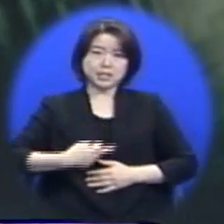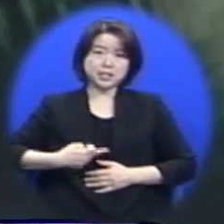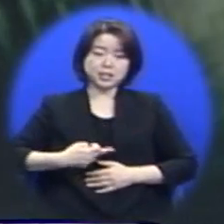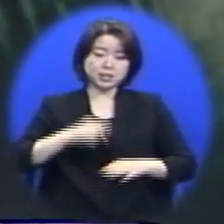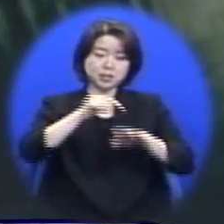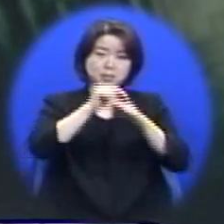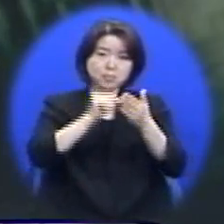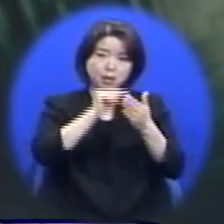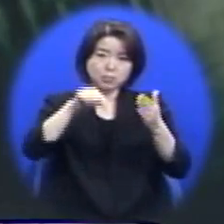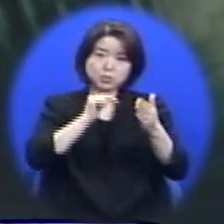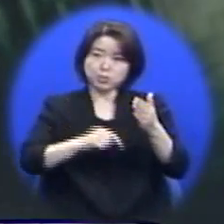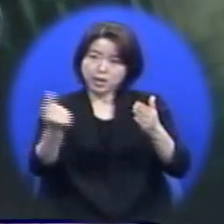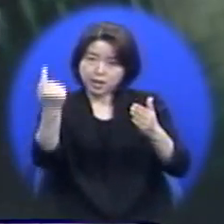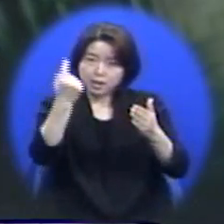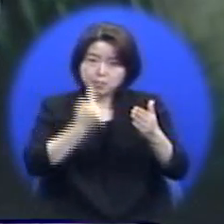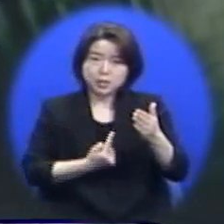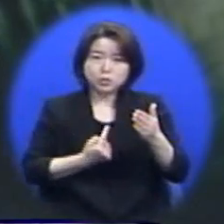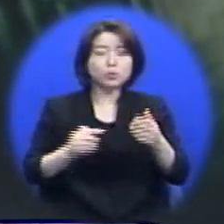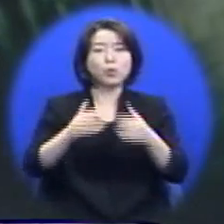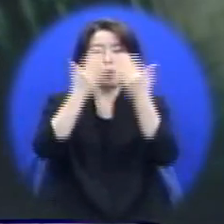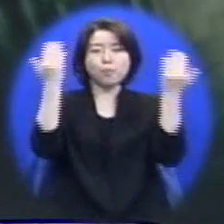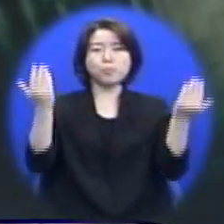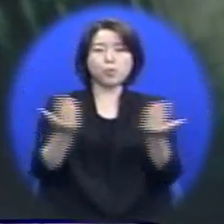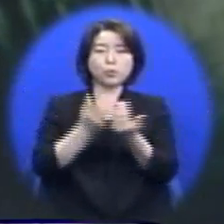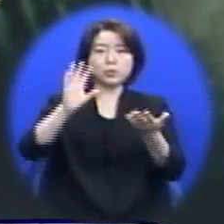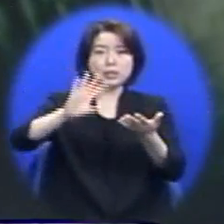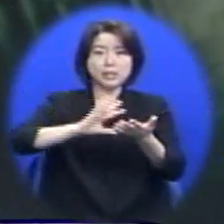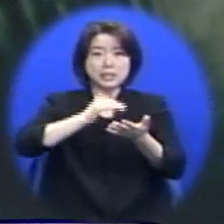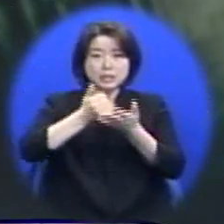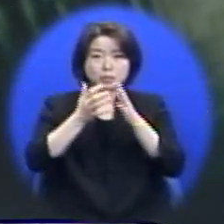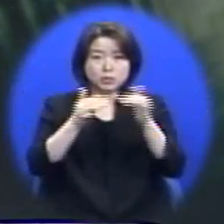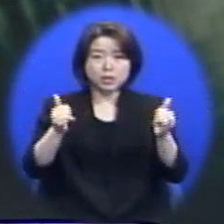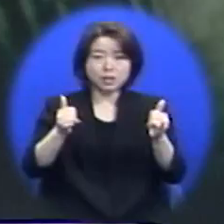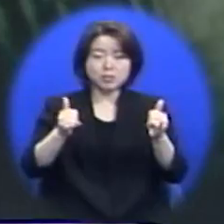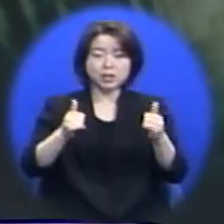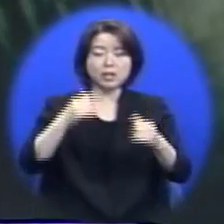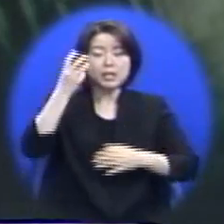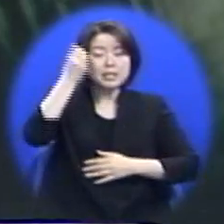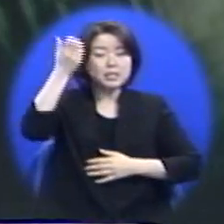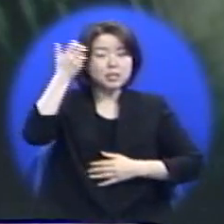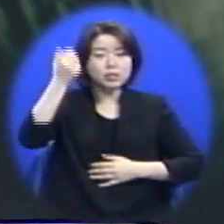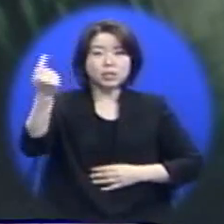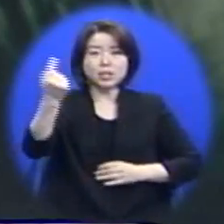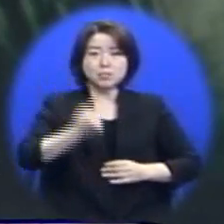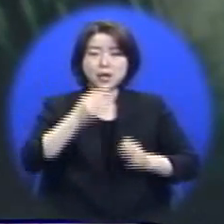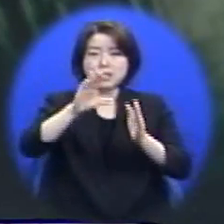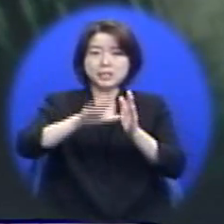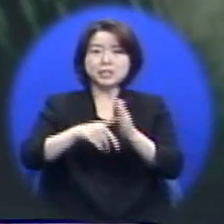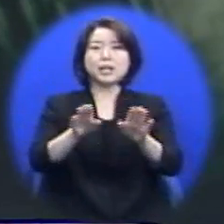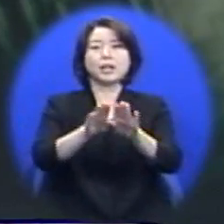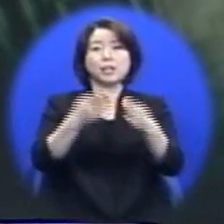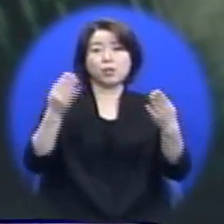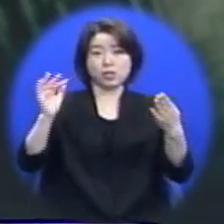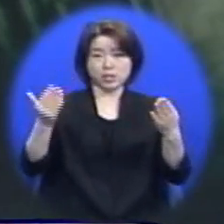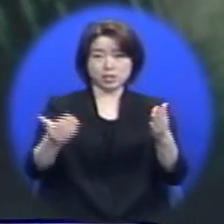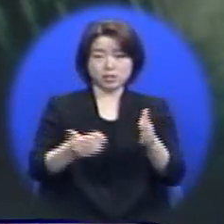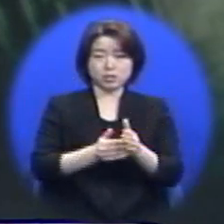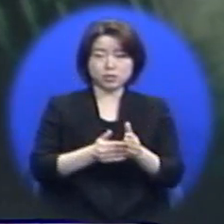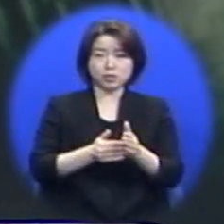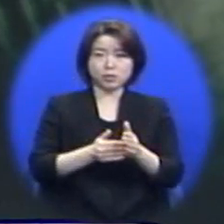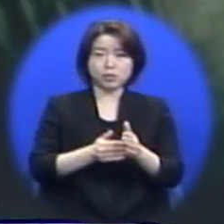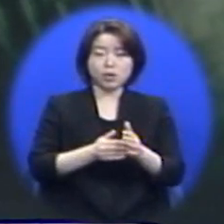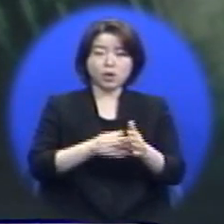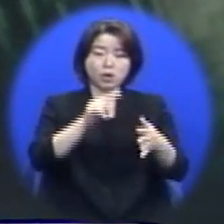속에 임하시고 모든 그리스도인들에게 이제 성령이 임하시는 시대가 열립니다. 그런데 여러분, 이 오순절이 도대체